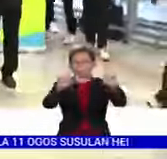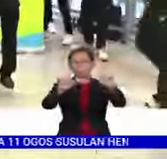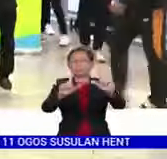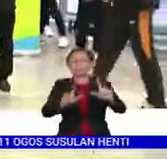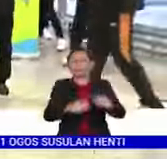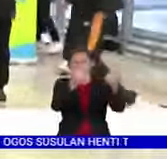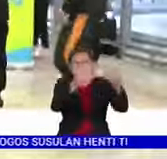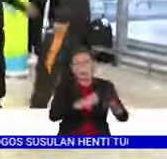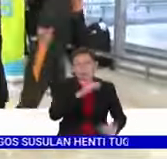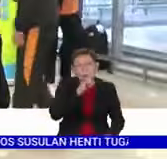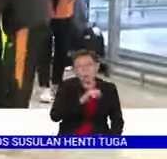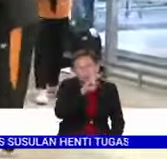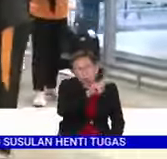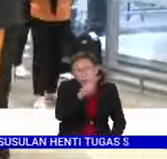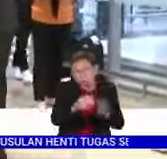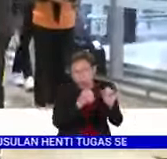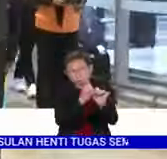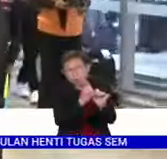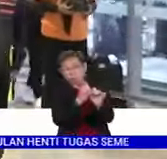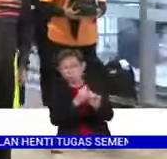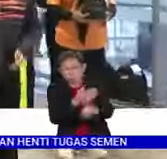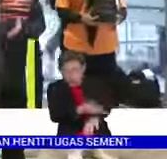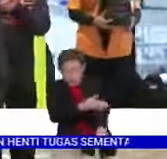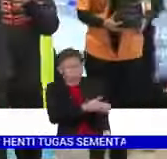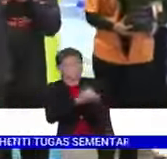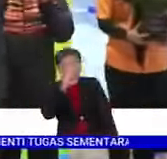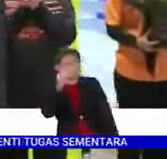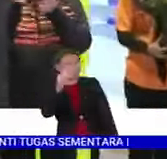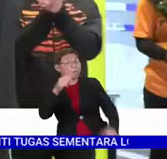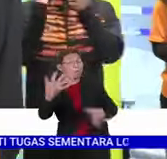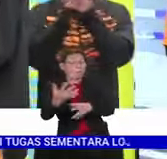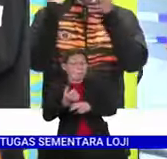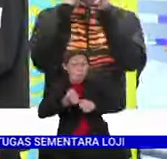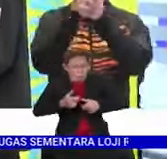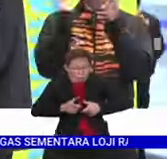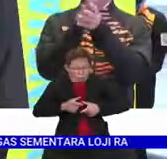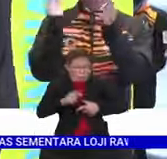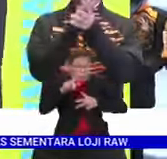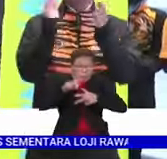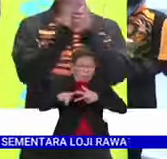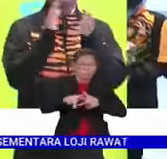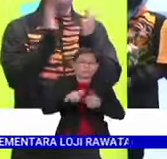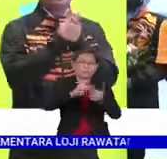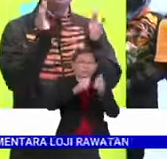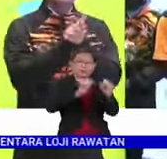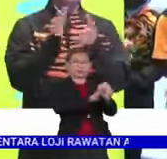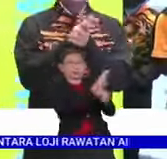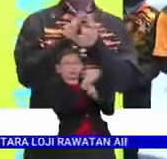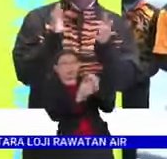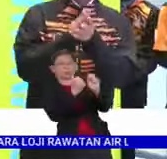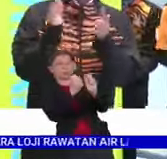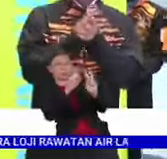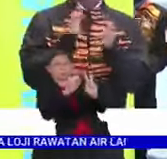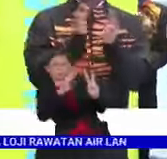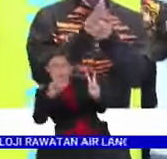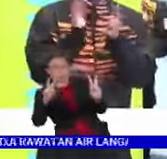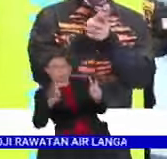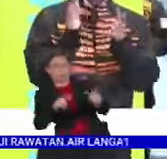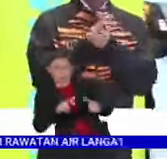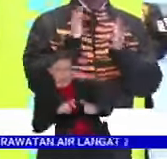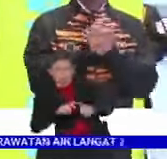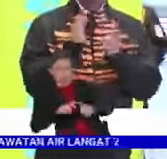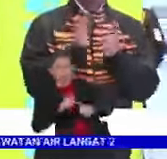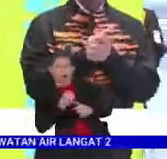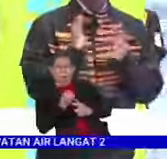Pemain berusia 22 tahun itu dalam prestasi terbaik susulan kejayaan merangkul pingat perak di Sukan Commonwealth 2022.